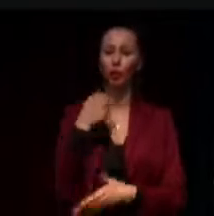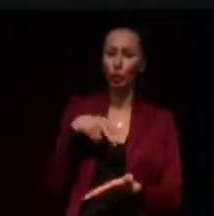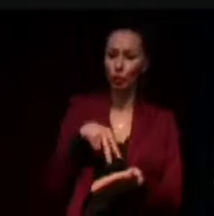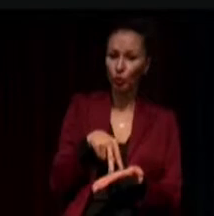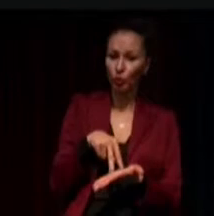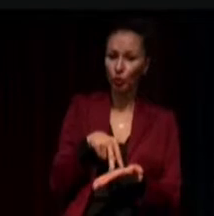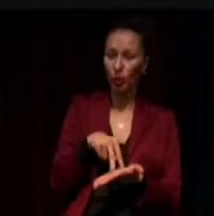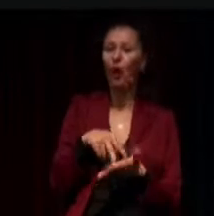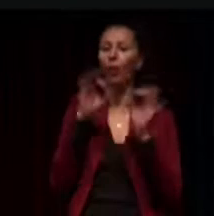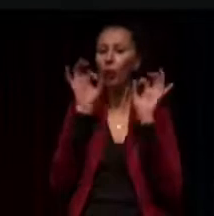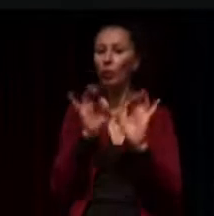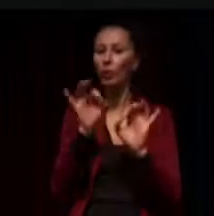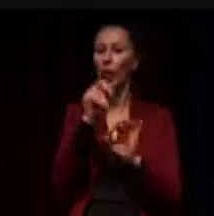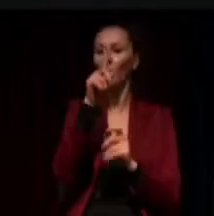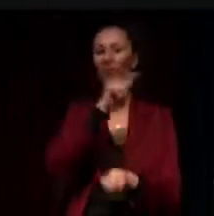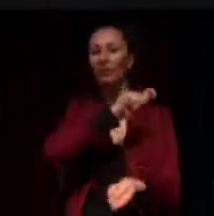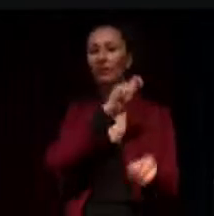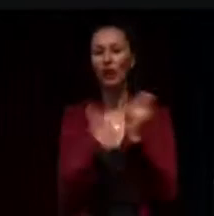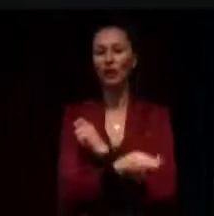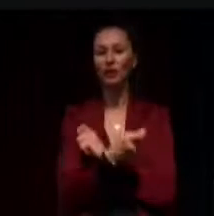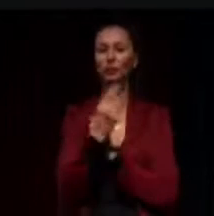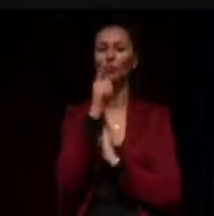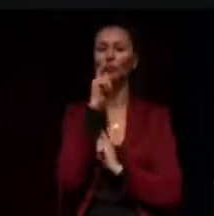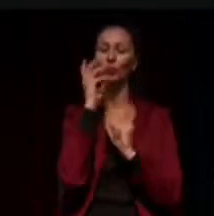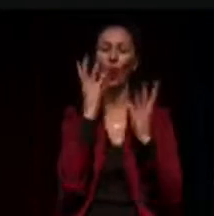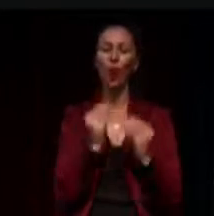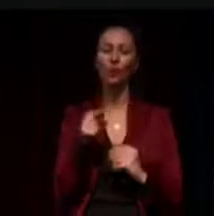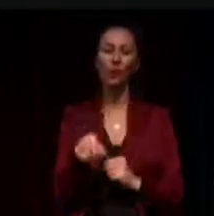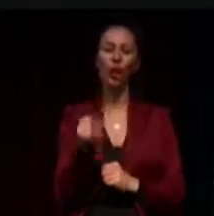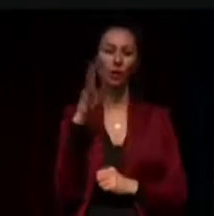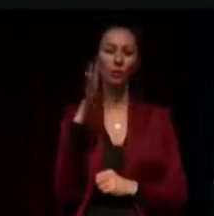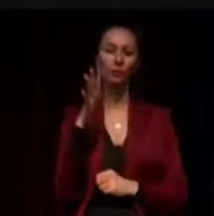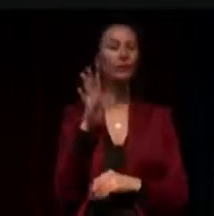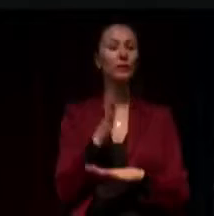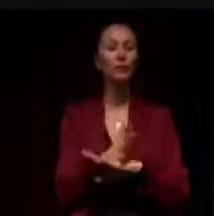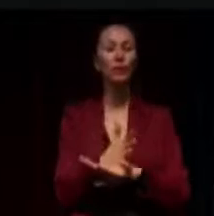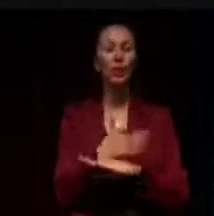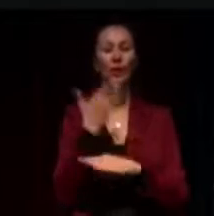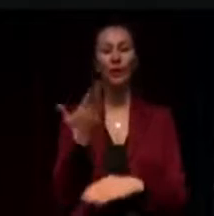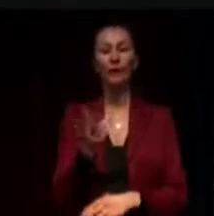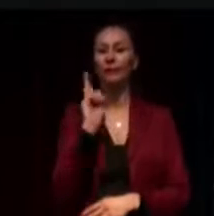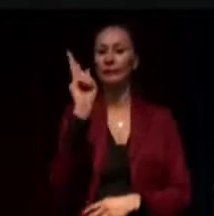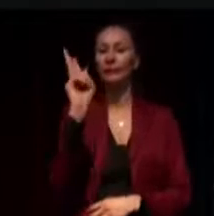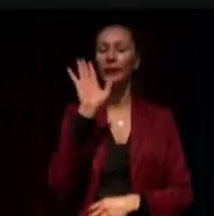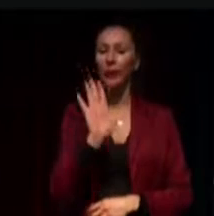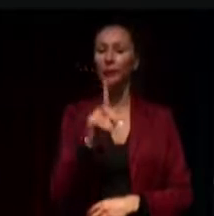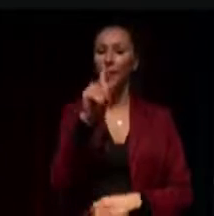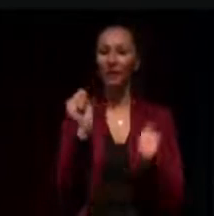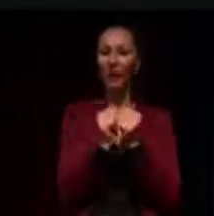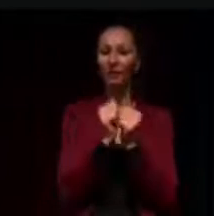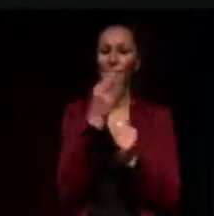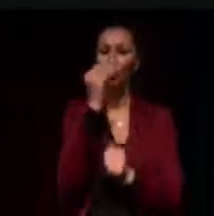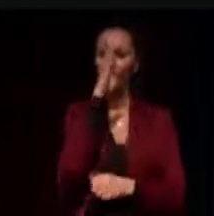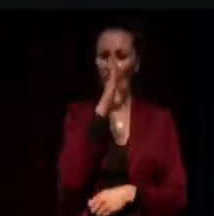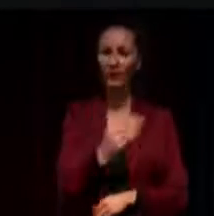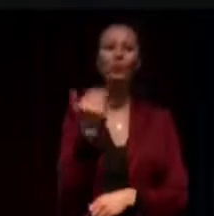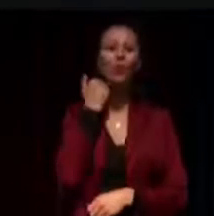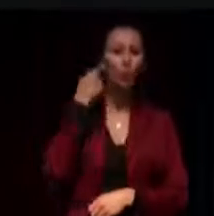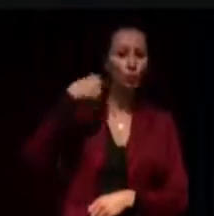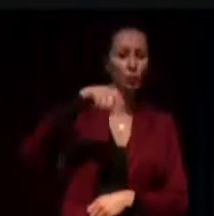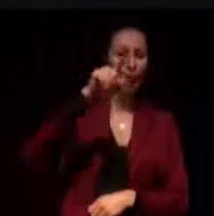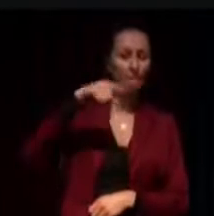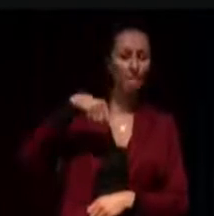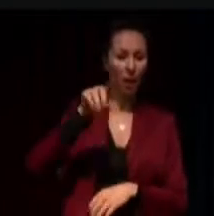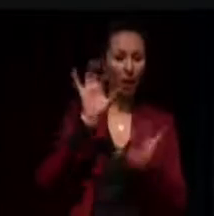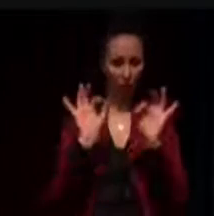da mutlaka bir değişim söz konusu olacak. Çünkü eğer siz hem bir taraftan çok ciddi bir borçlanma